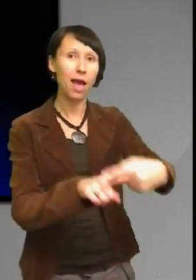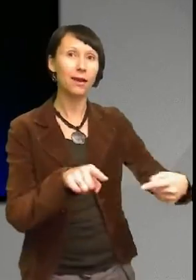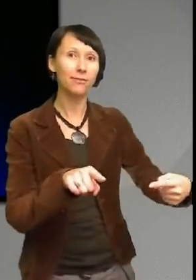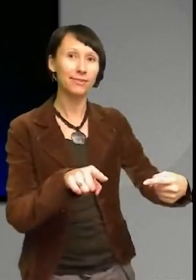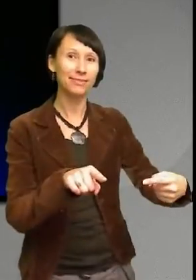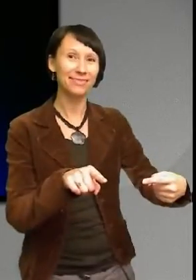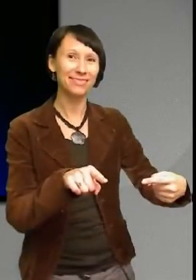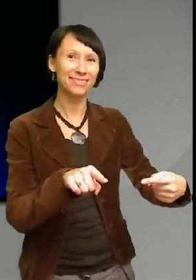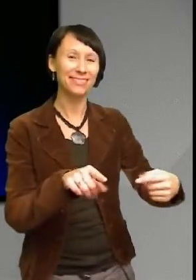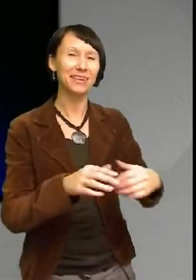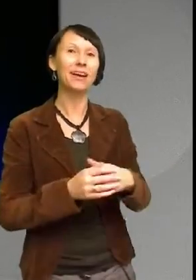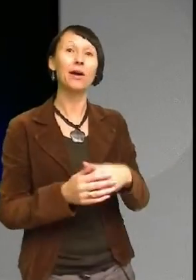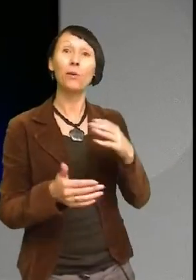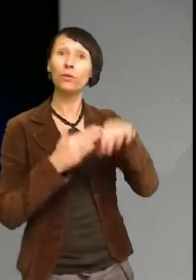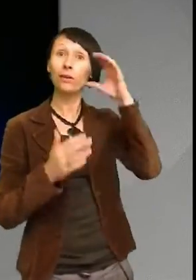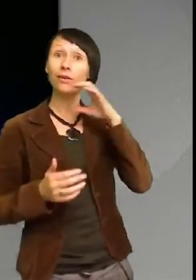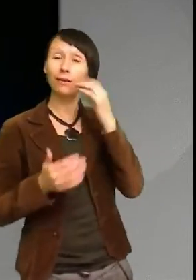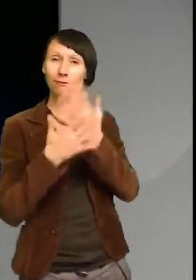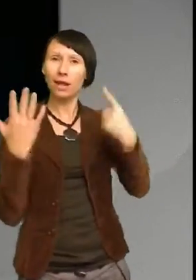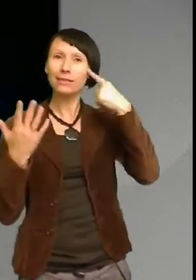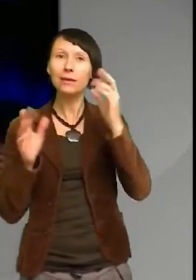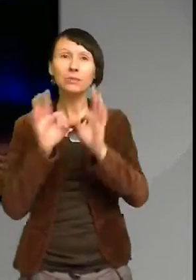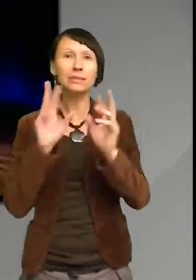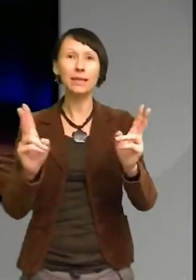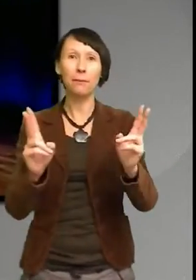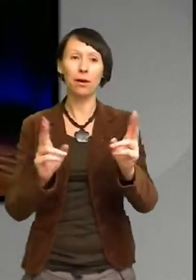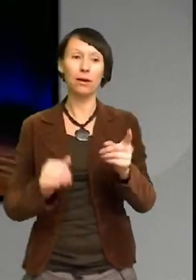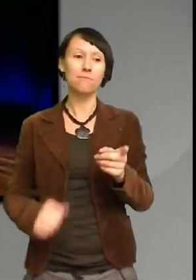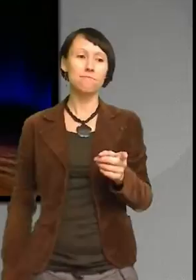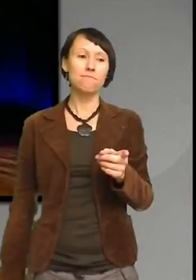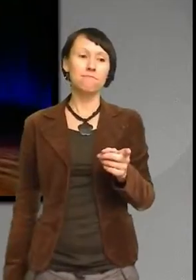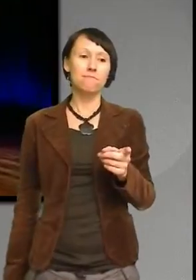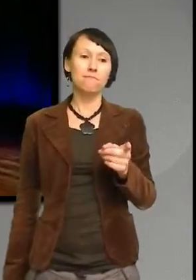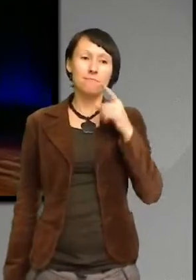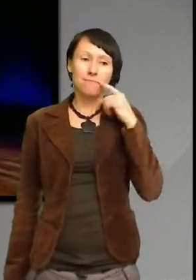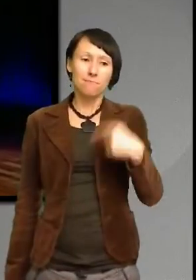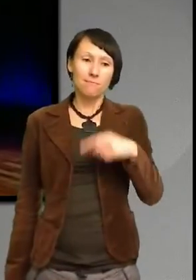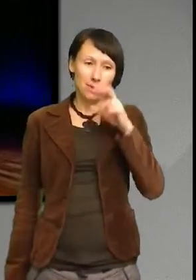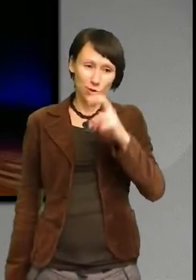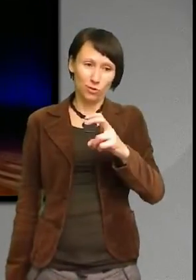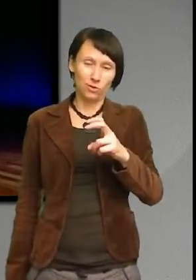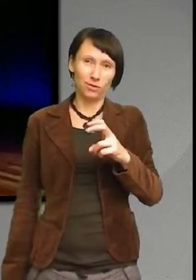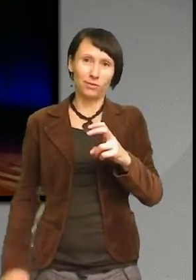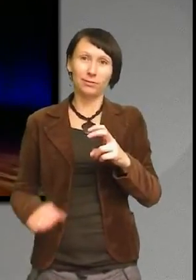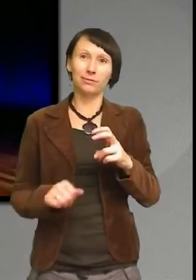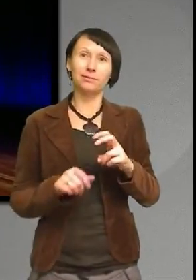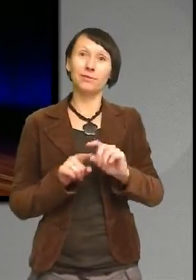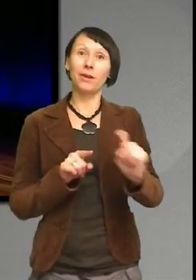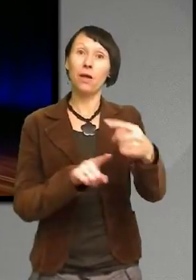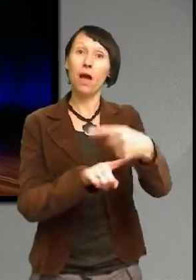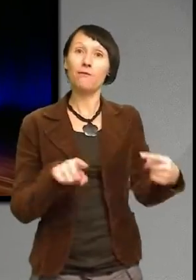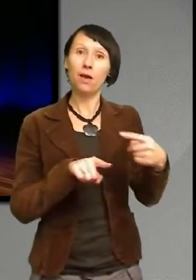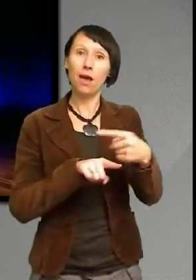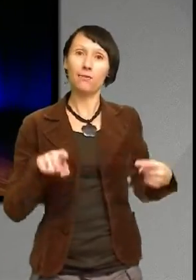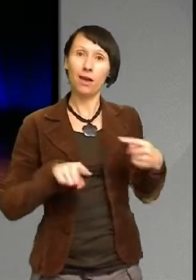Under fortsättningen av festen så kommer andra också tänka precis samma sak. Den där ser ju god ut. Så, de går fram och tar halva. Och